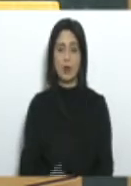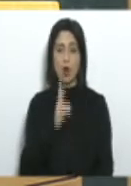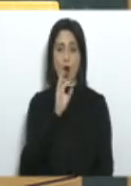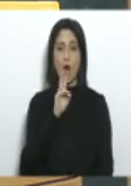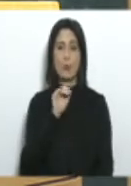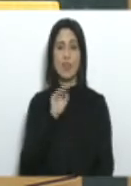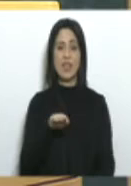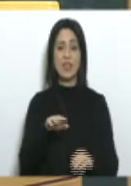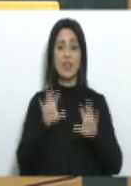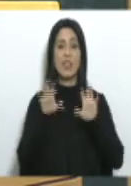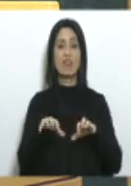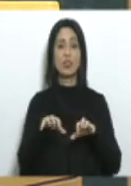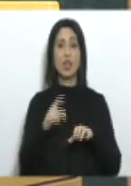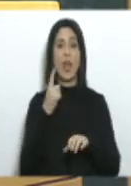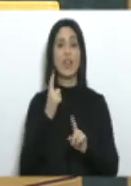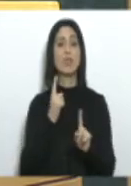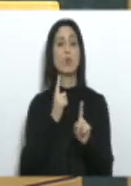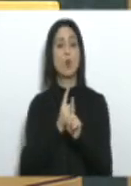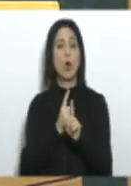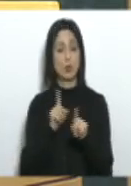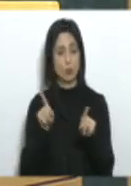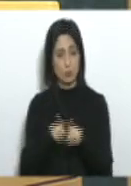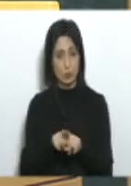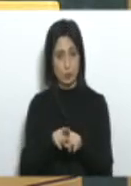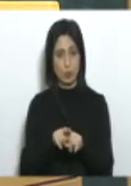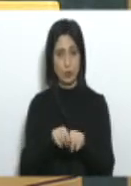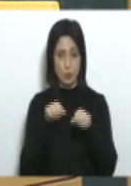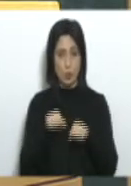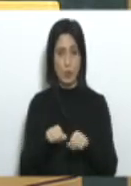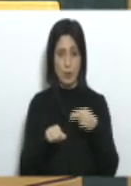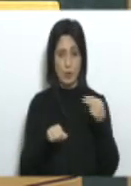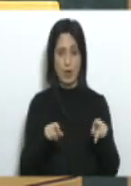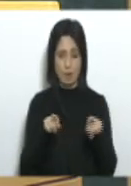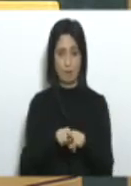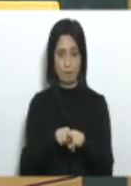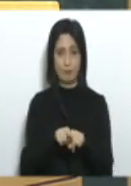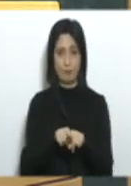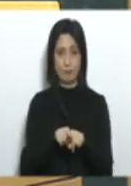კომიტეტის თავმჯდომარის ერთი მოადგილის პოზიციაზე ესეთი